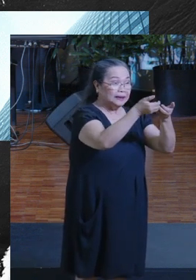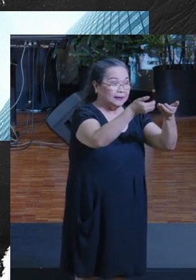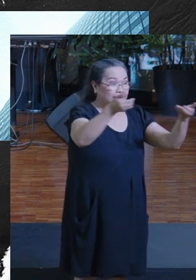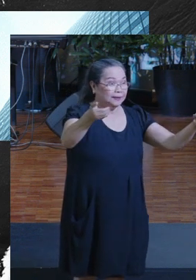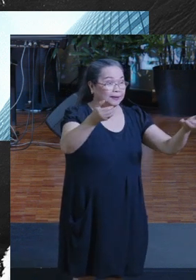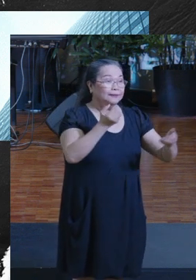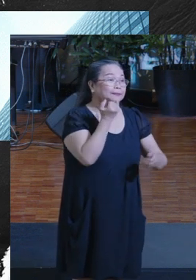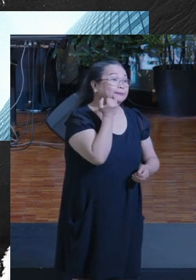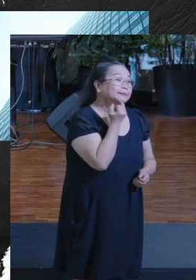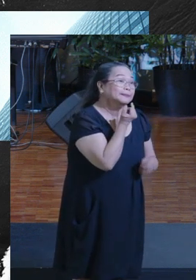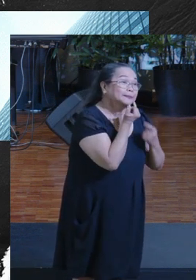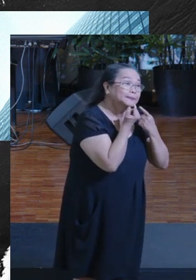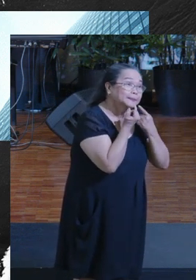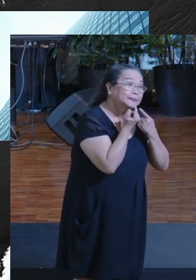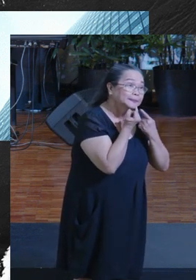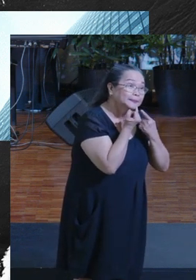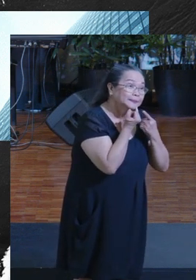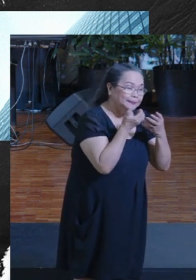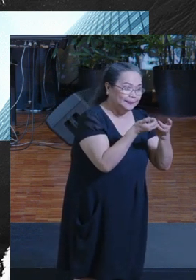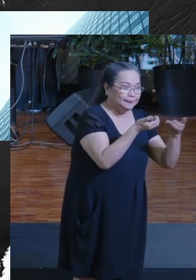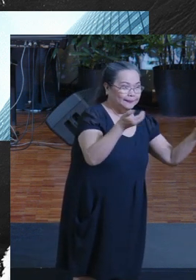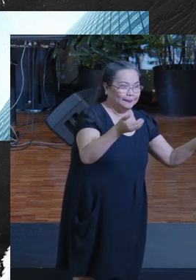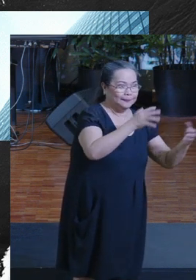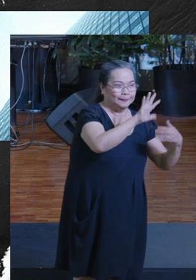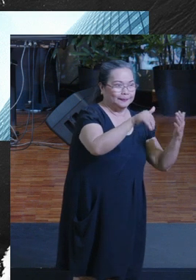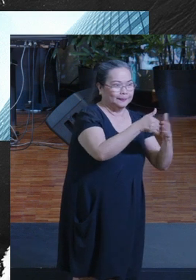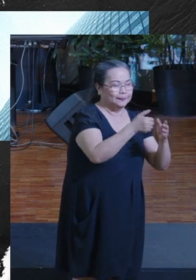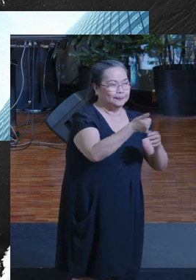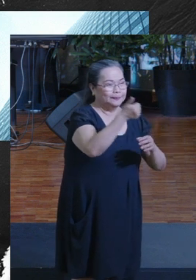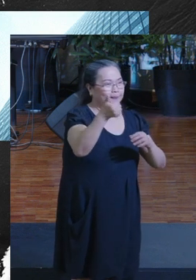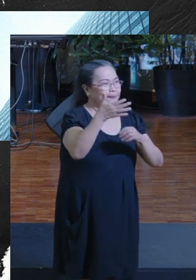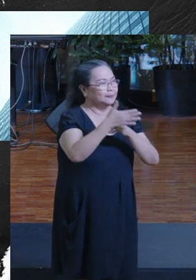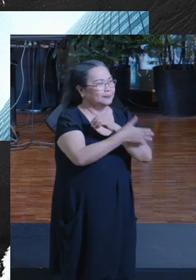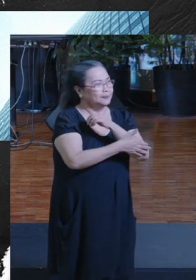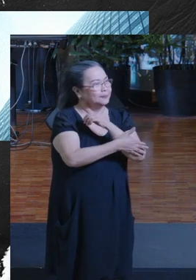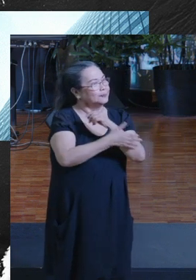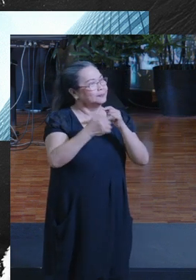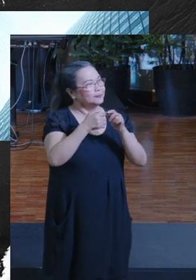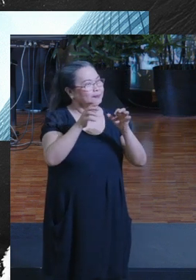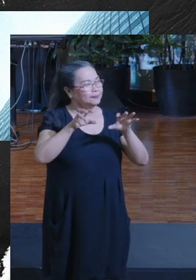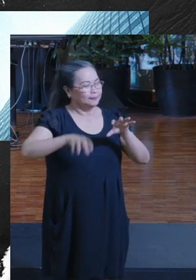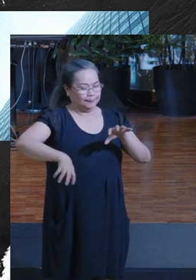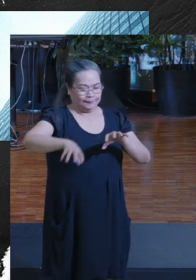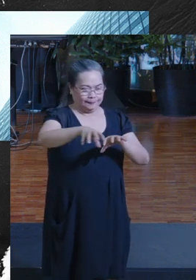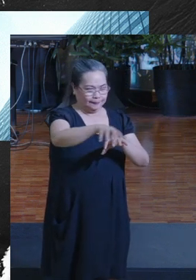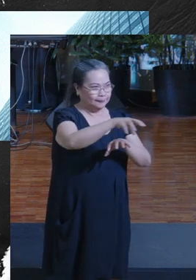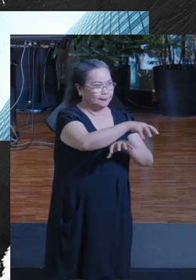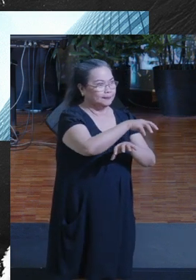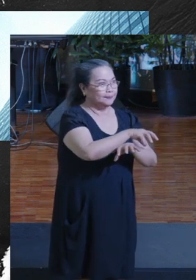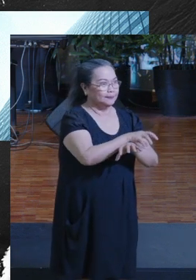bansa na kanilang nasa paligiran. Ang isa pang purpose ng law, yung